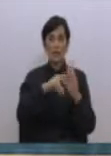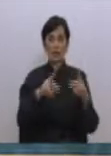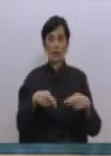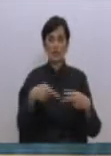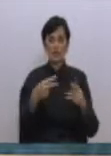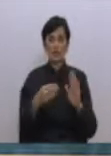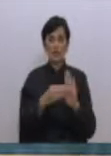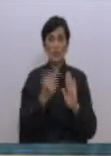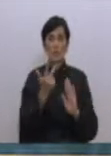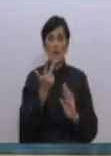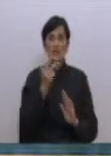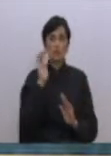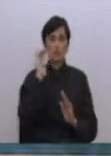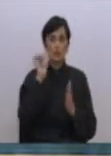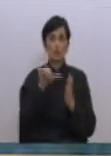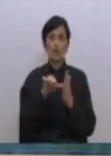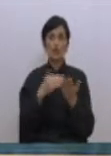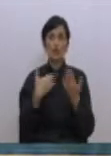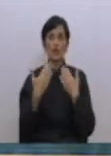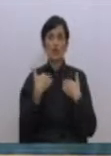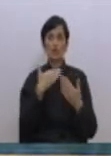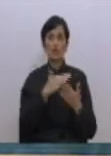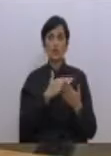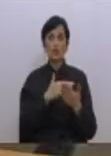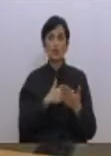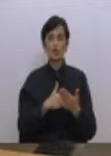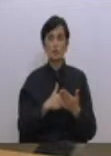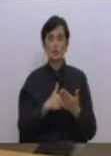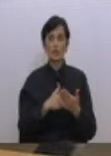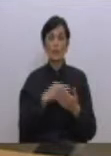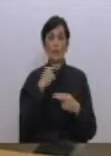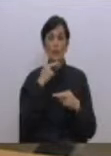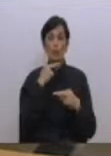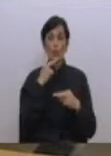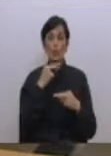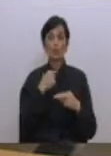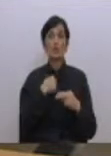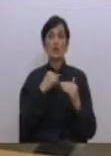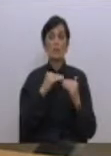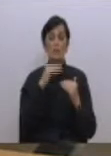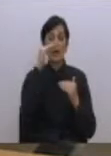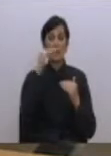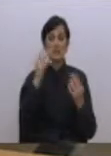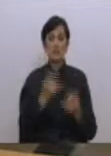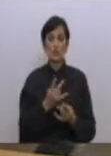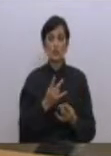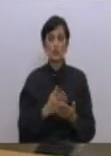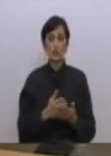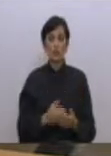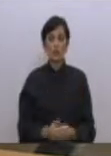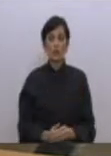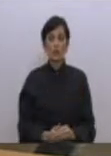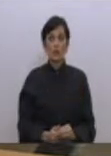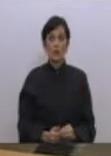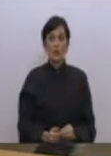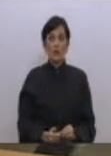șesah, mesame, mosmenit, tot chartul kenchisris regimii. Ura dreva magali quorumiari sajo.